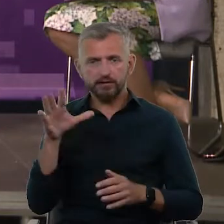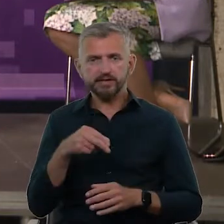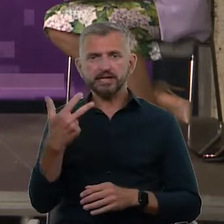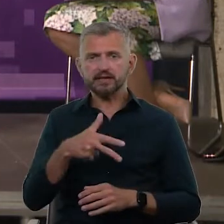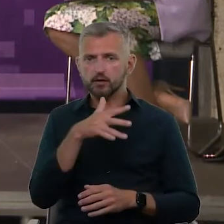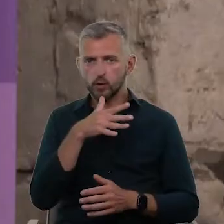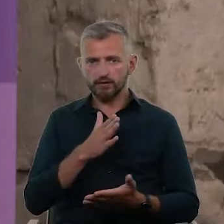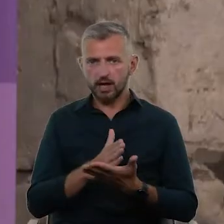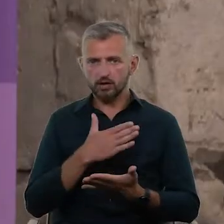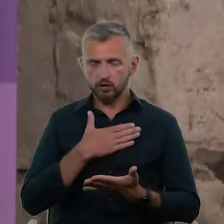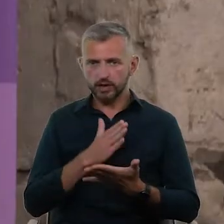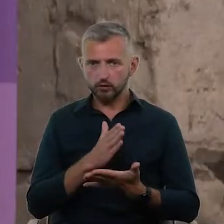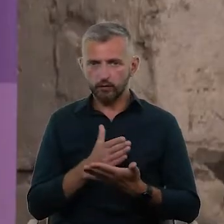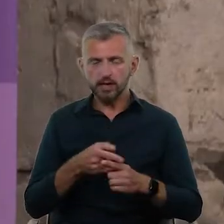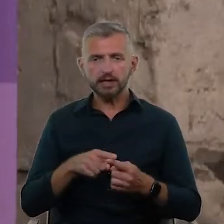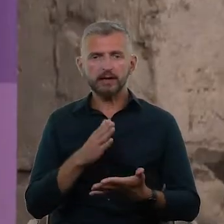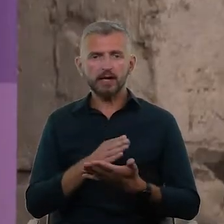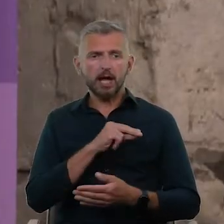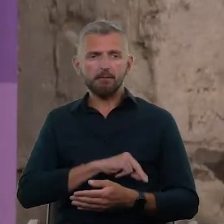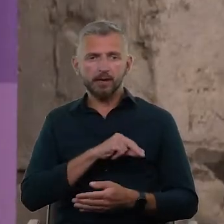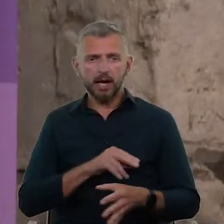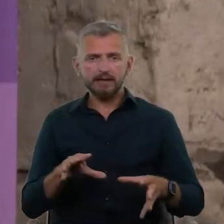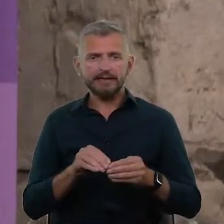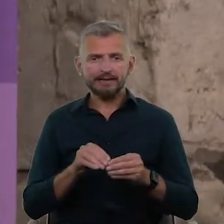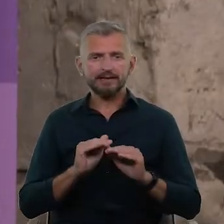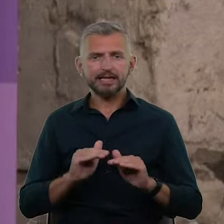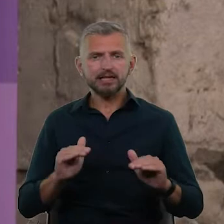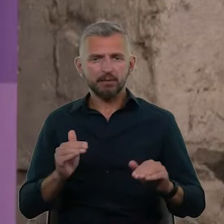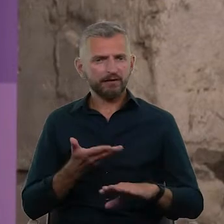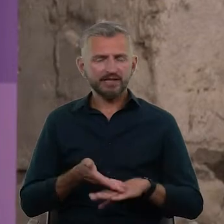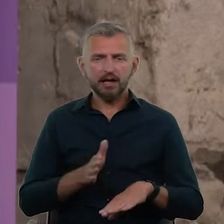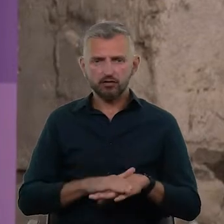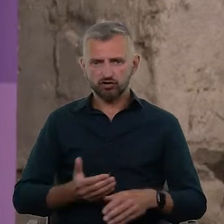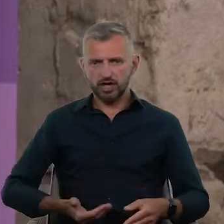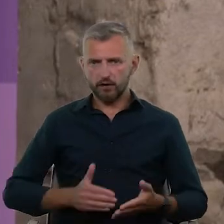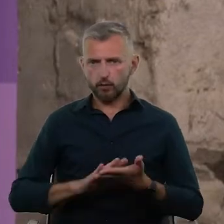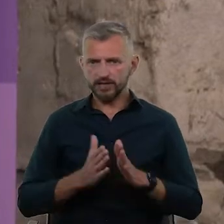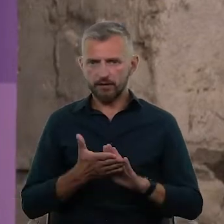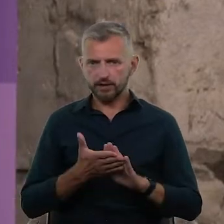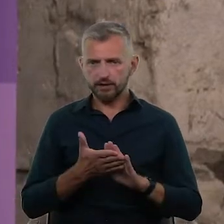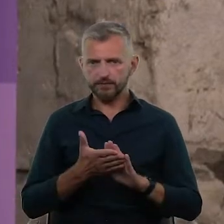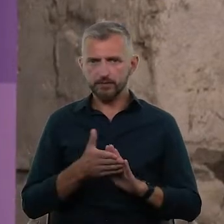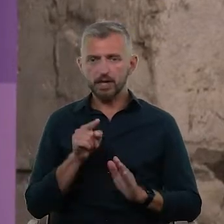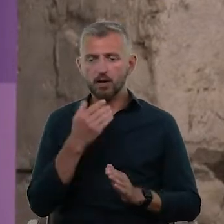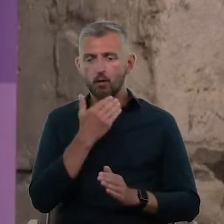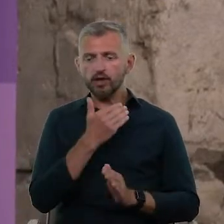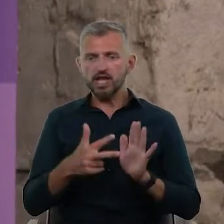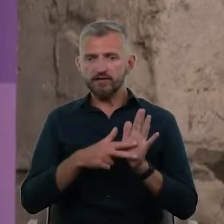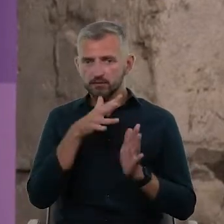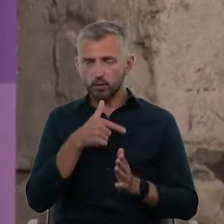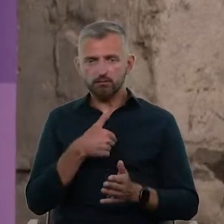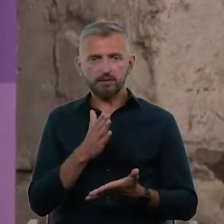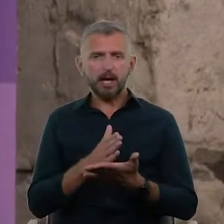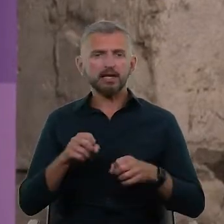нашого існування, а це є праця з дітьми у складних життєвих обставин. І в тих останніх 8 років ми мали